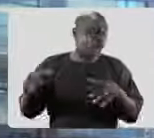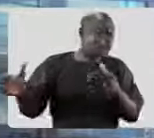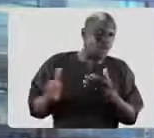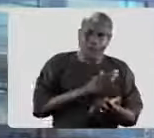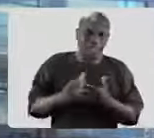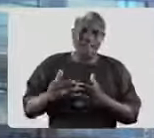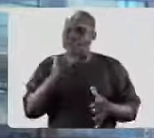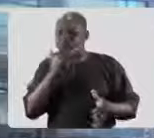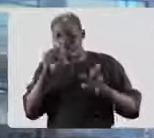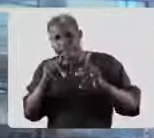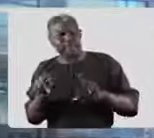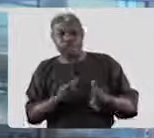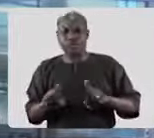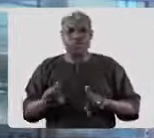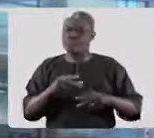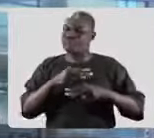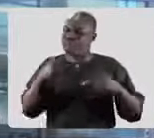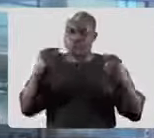Boni biara sa wo nipa no de aye wo.